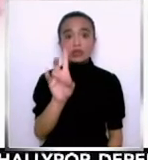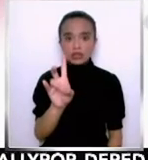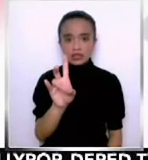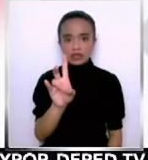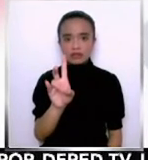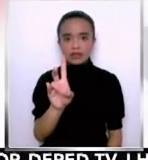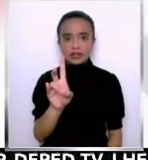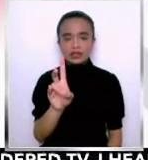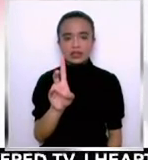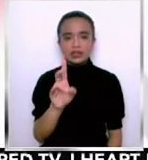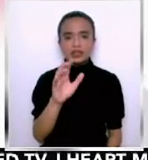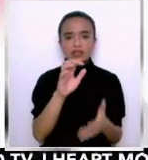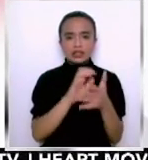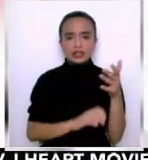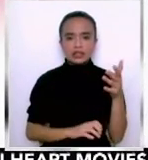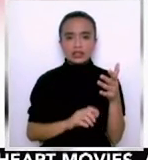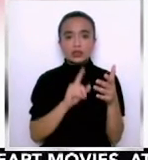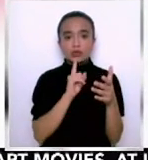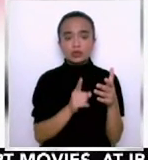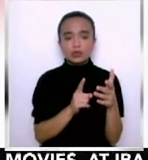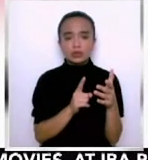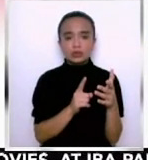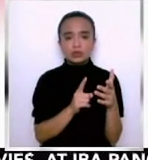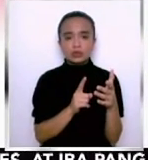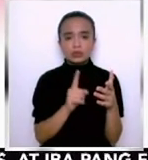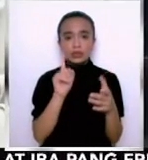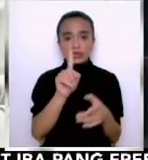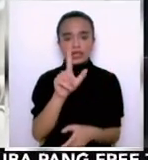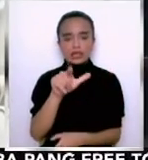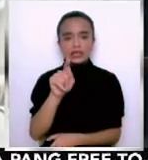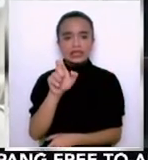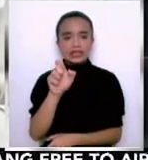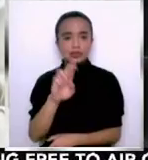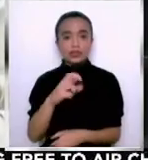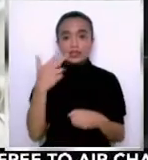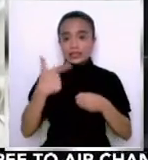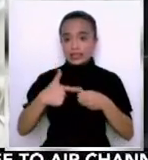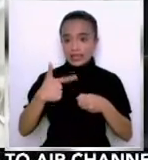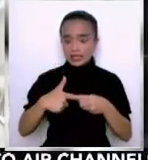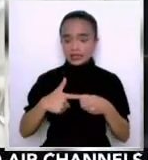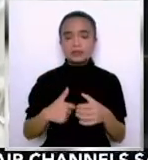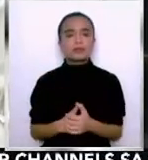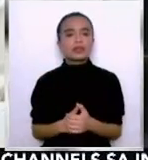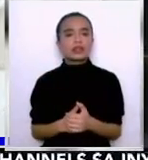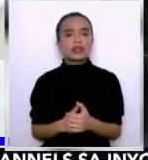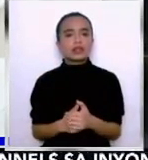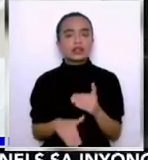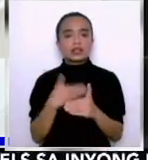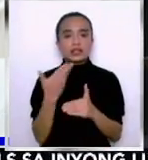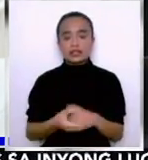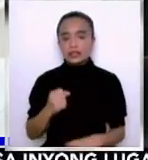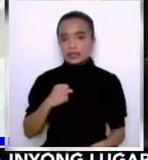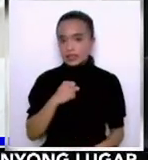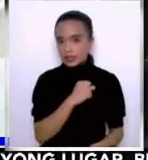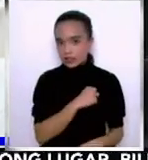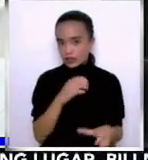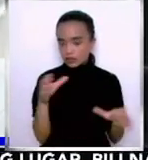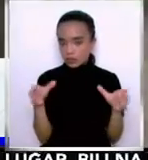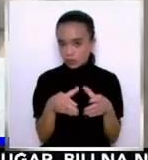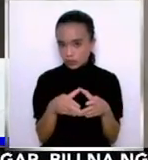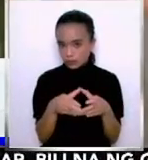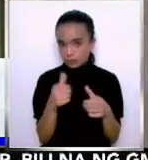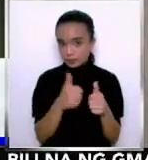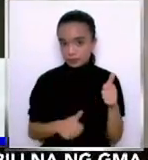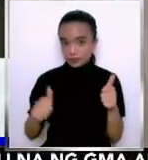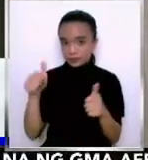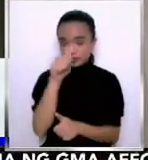sa average na presyo ng kada litro ng produktong petrolyo. Magpapatawag naman si Senate Committee on Energy Chairman Sherwin Gatchalian